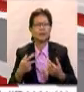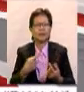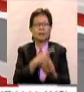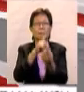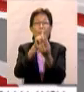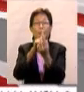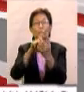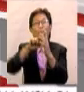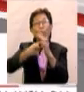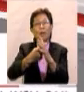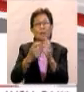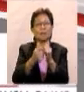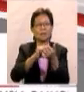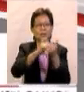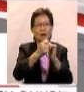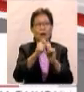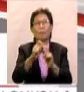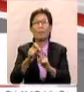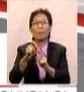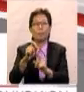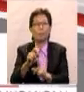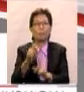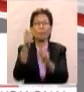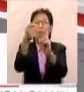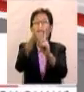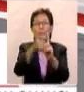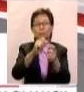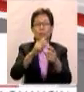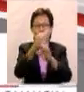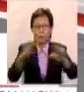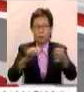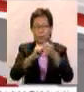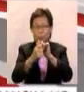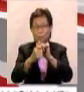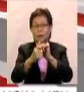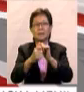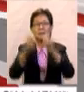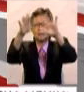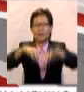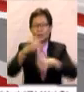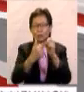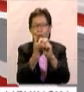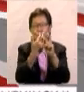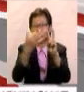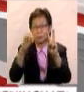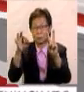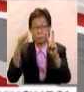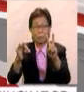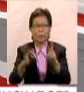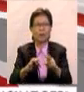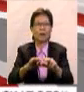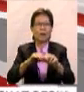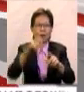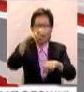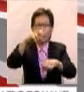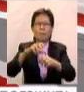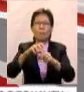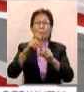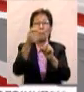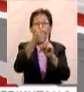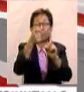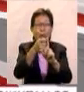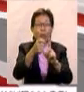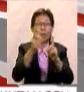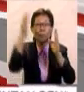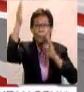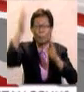Kita mulakan dengan sukan bola jaring. Persiapan sukan C Filipina 2019, skuad bola jaring negara bertekad mengekalkan pingat